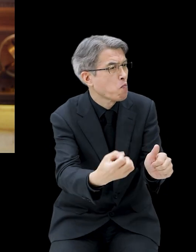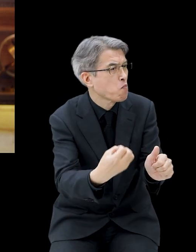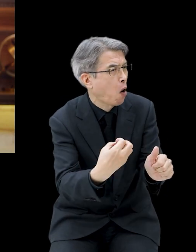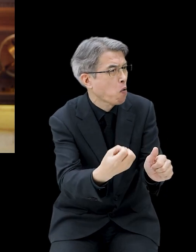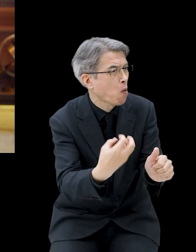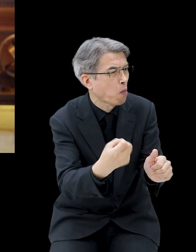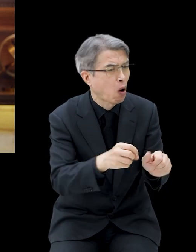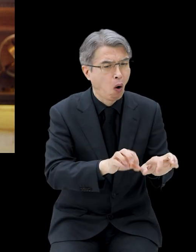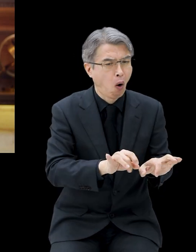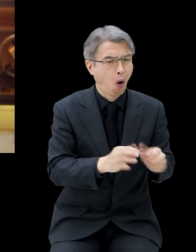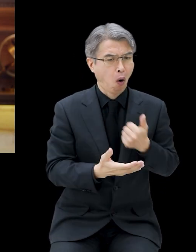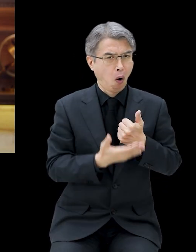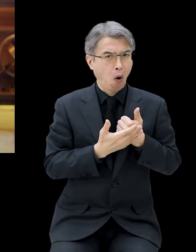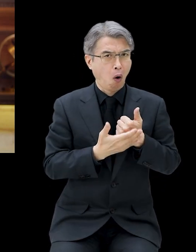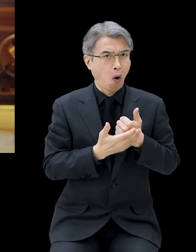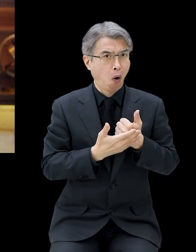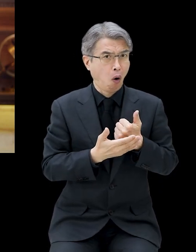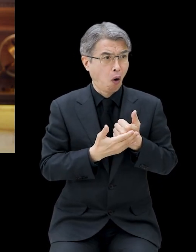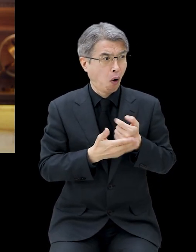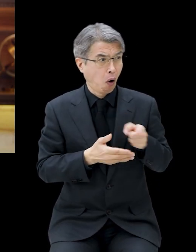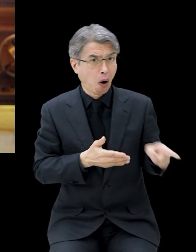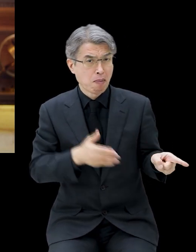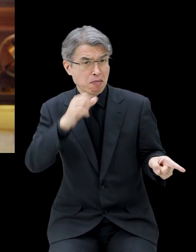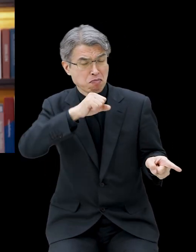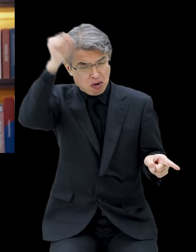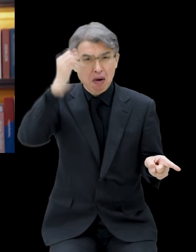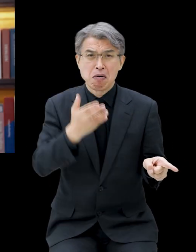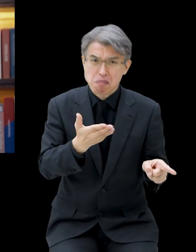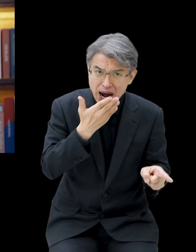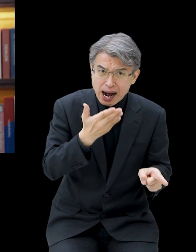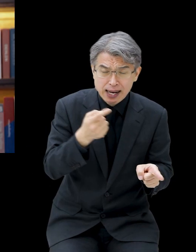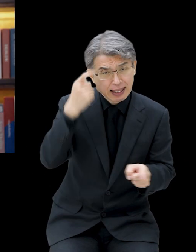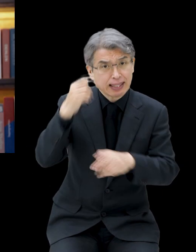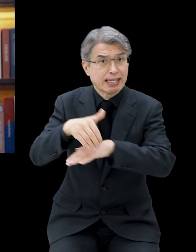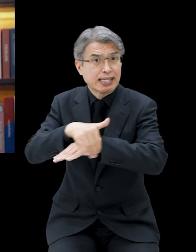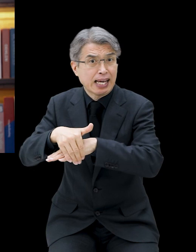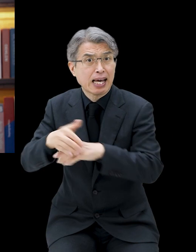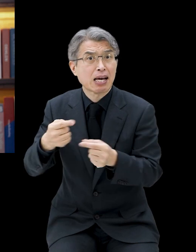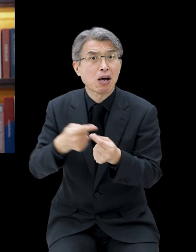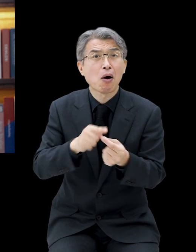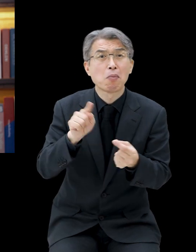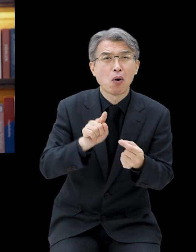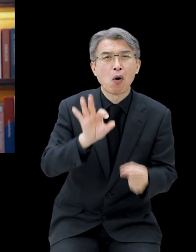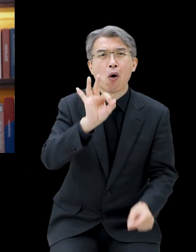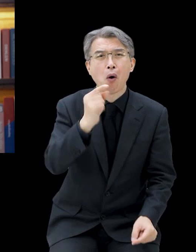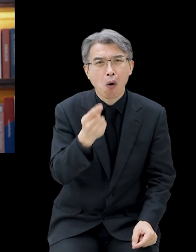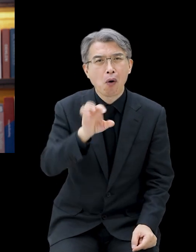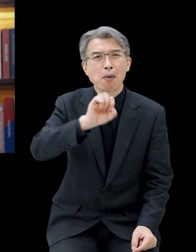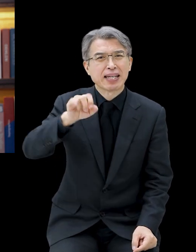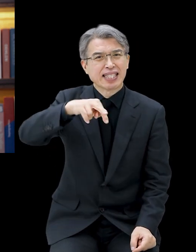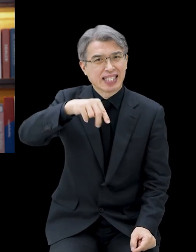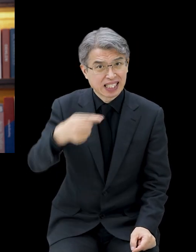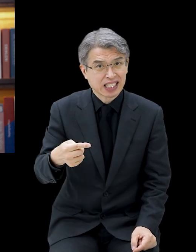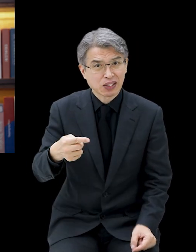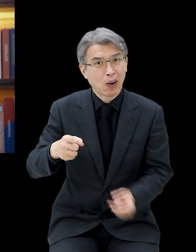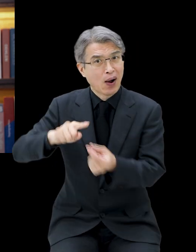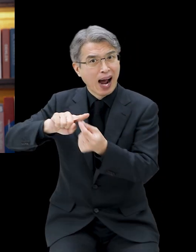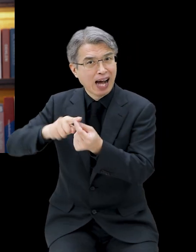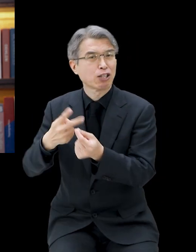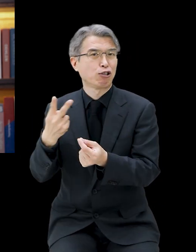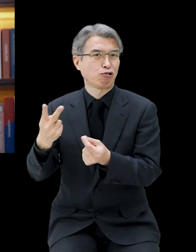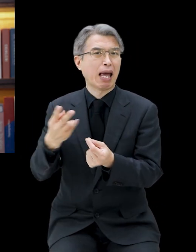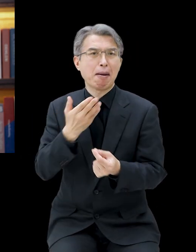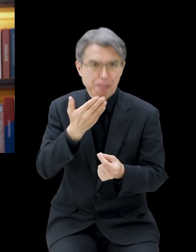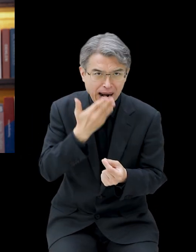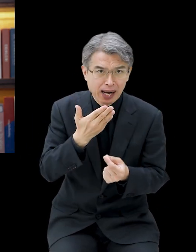수 있겠다라는 계획으로 첫째, MS 오피스를 지원하고 아래 한글을 지원하고 인터넷을